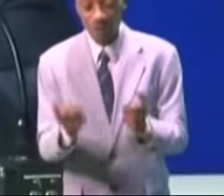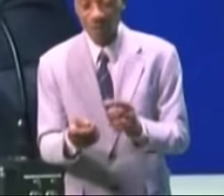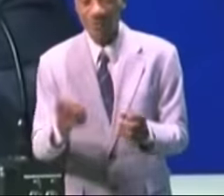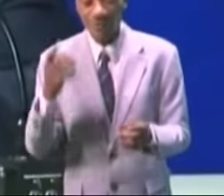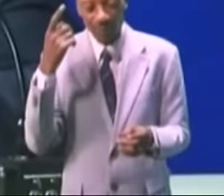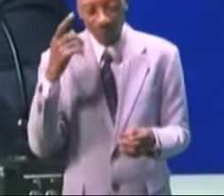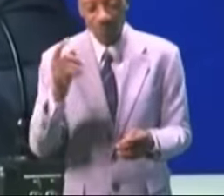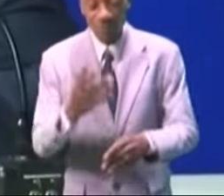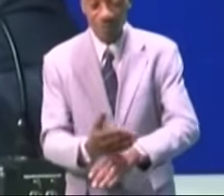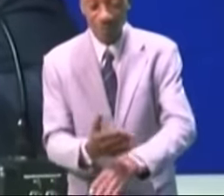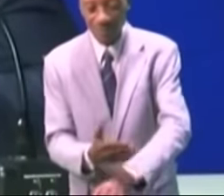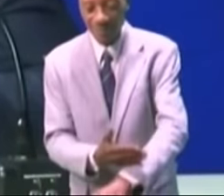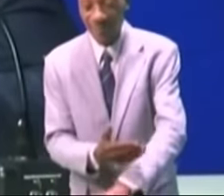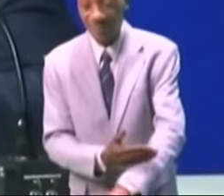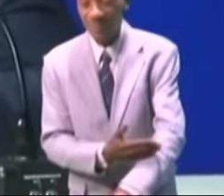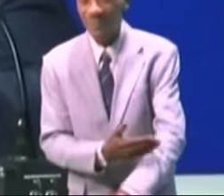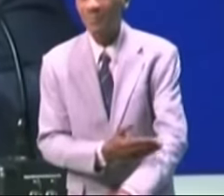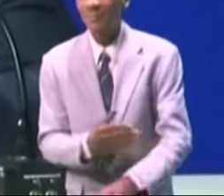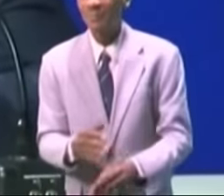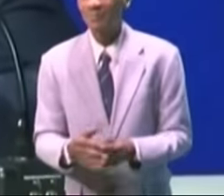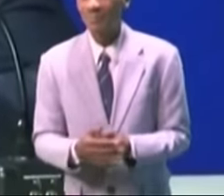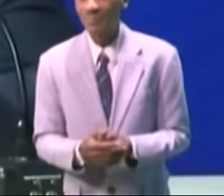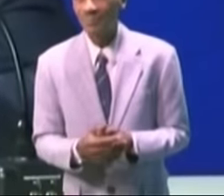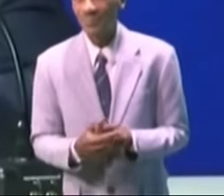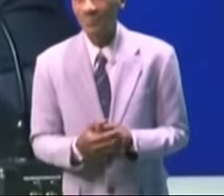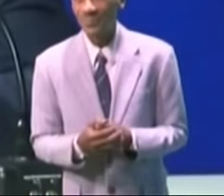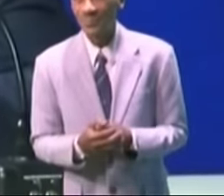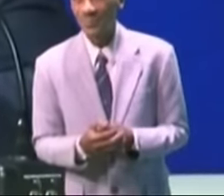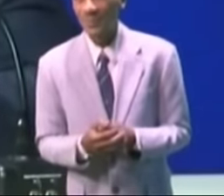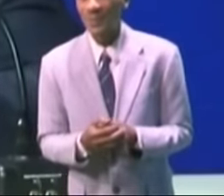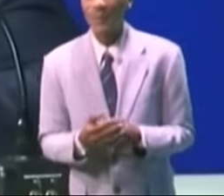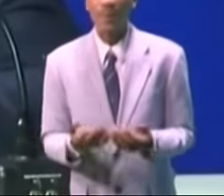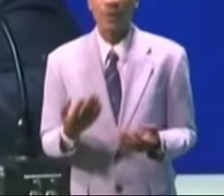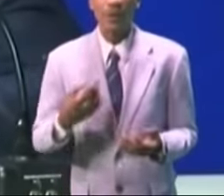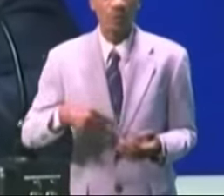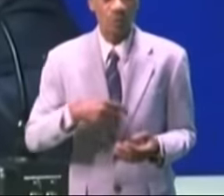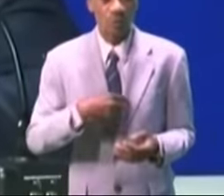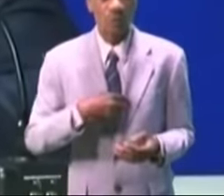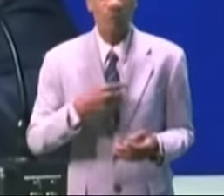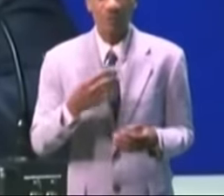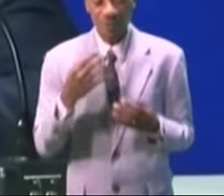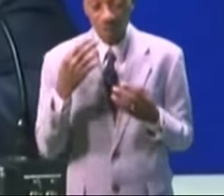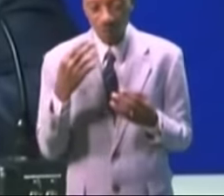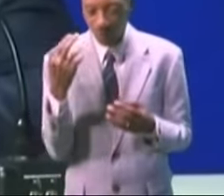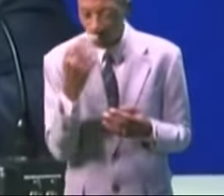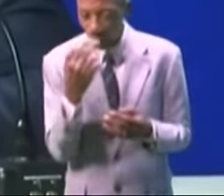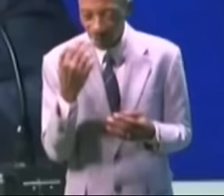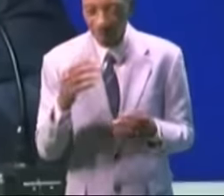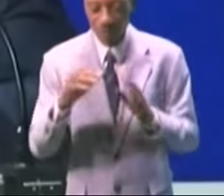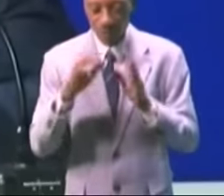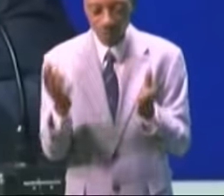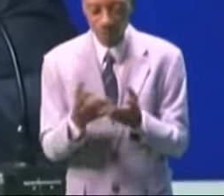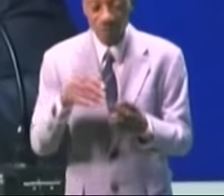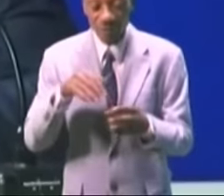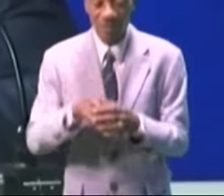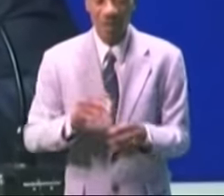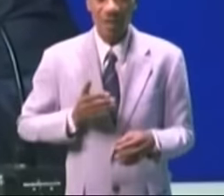nombre d'initiatives qui ont déjà été initiées, dont des actions judiciaires intentées devant des juridictions internationales